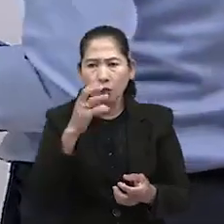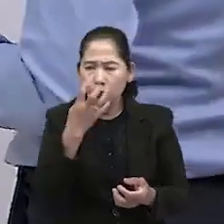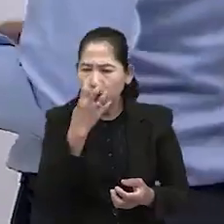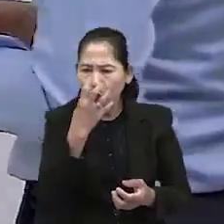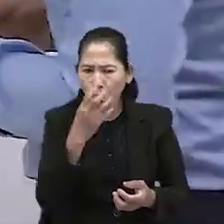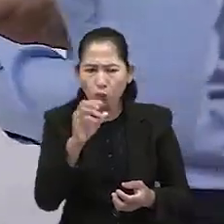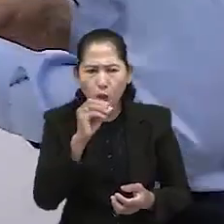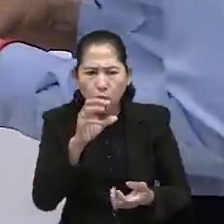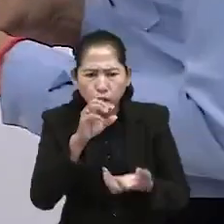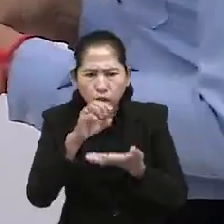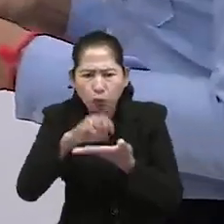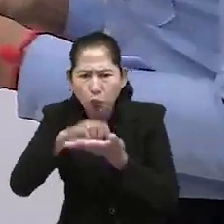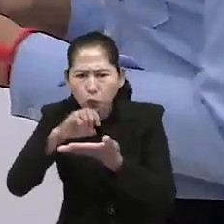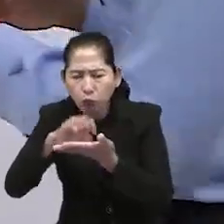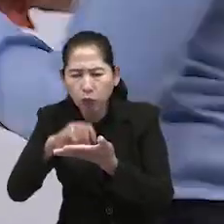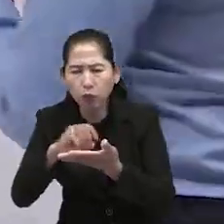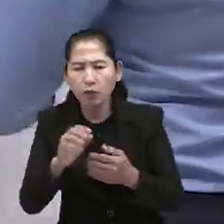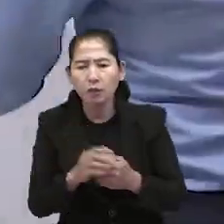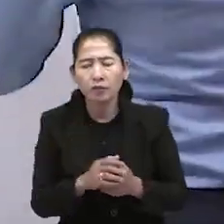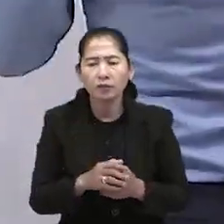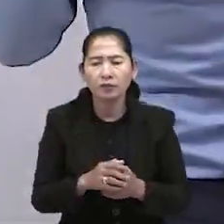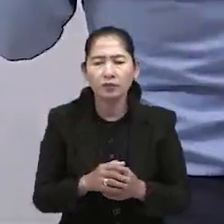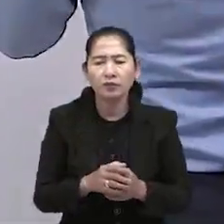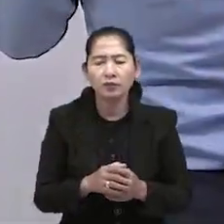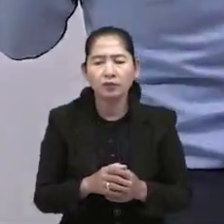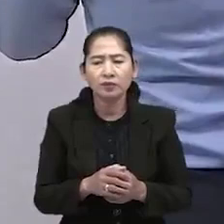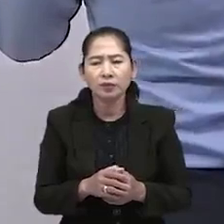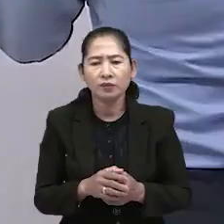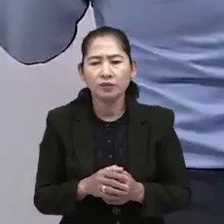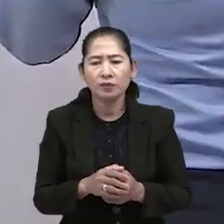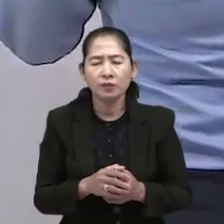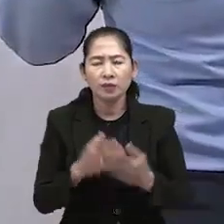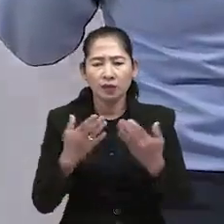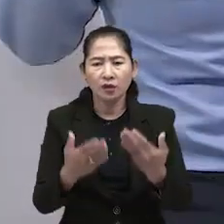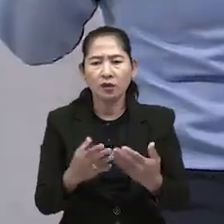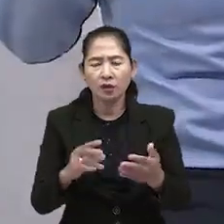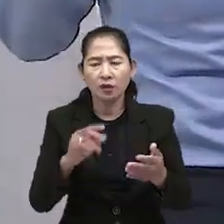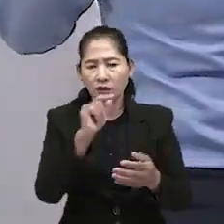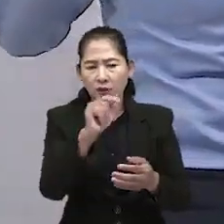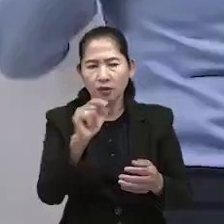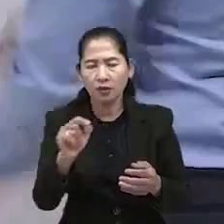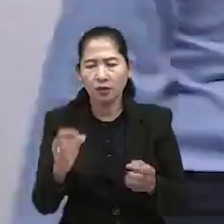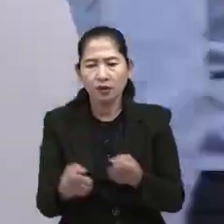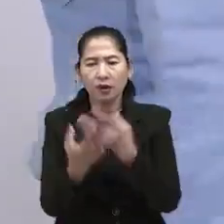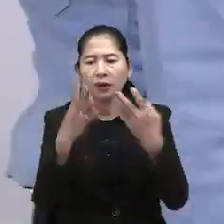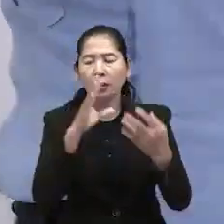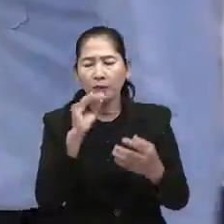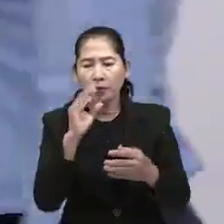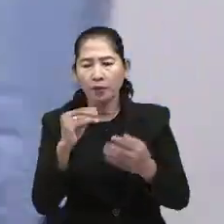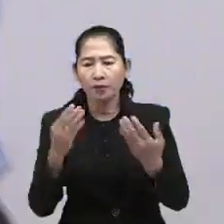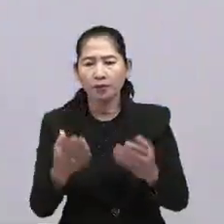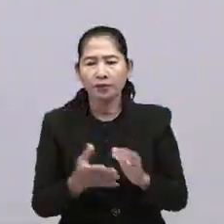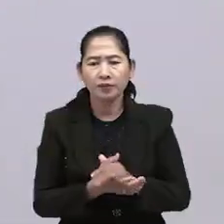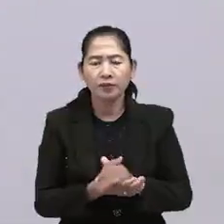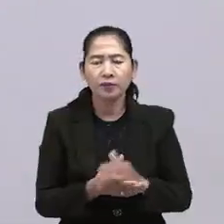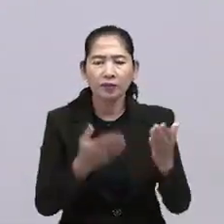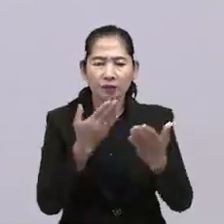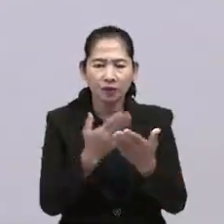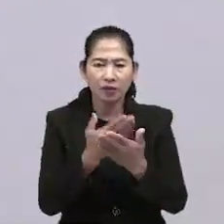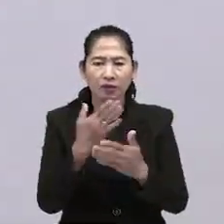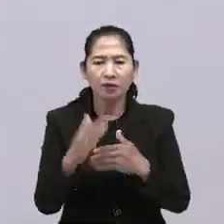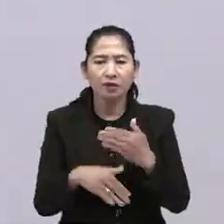កាលមោបស៊ីណាកូនណាគេអាចប្រាប់ពីតើលមោបចាលមោបស៊ីចាអញ្ចឹងនឹងមានចំណុចច្រើនទៀតដែលកូនអាចនិយាយបានណាកូនណាអរគុណ